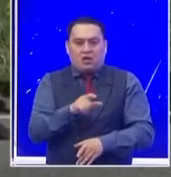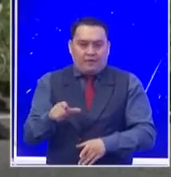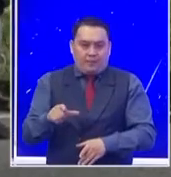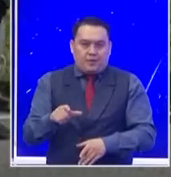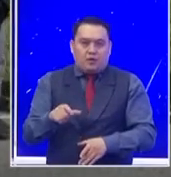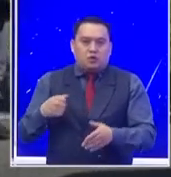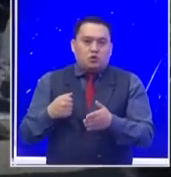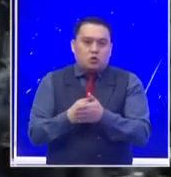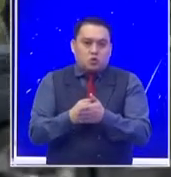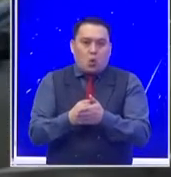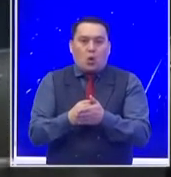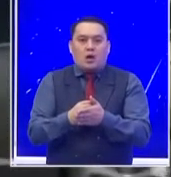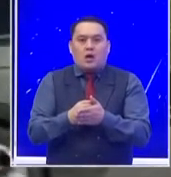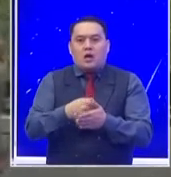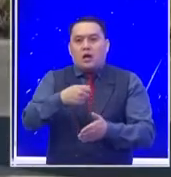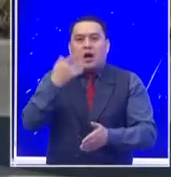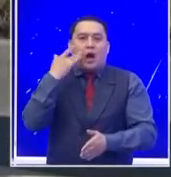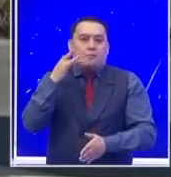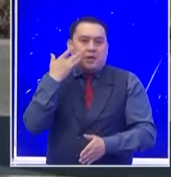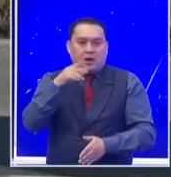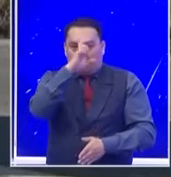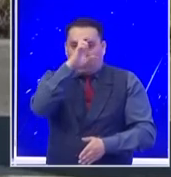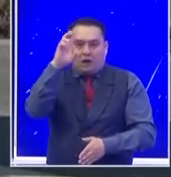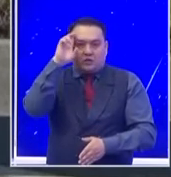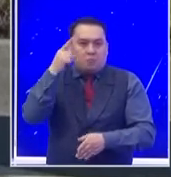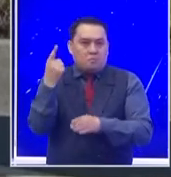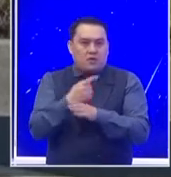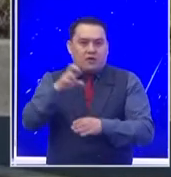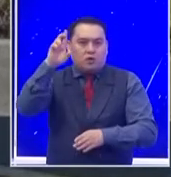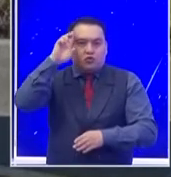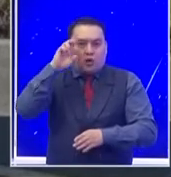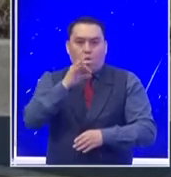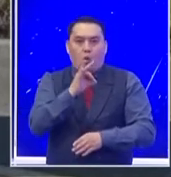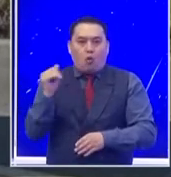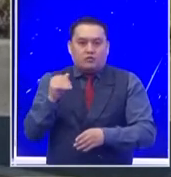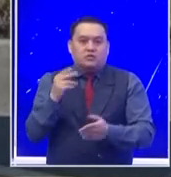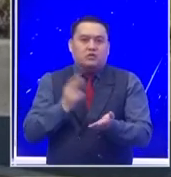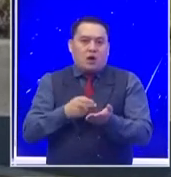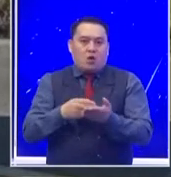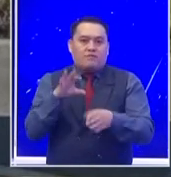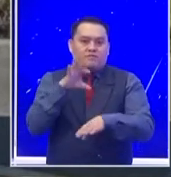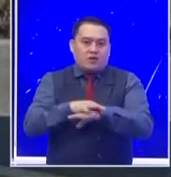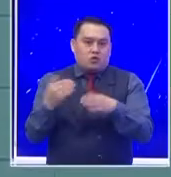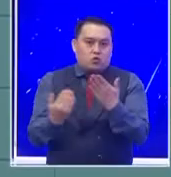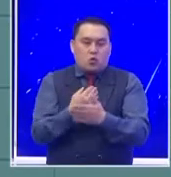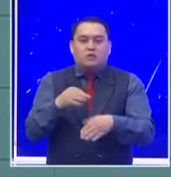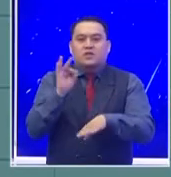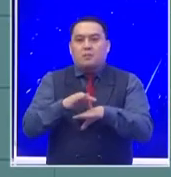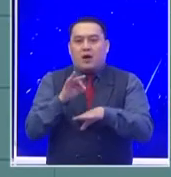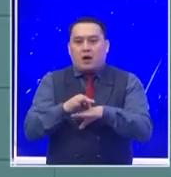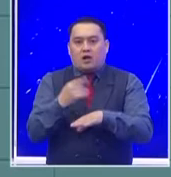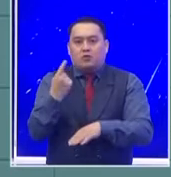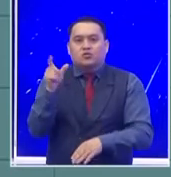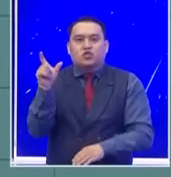добралась напасть и до латинской америки бразилия стала первой страной официально подтвердившие выявление нового коронавируса у